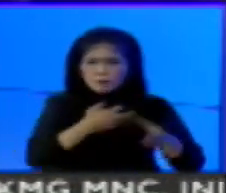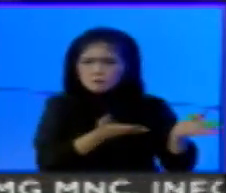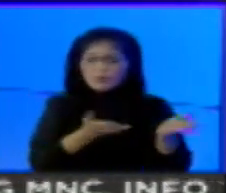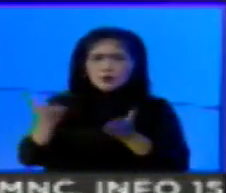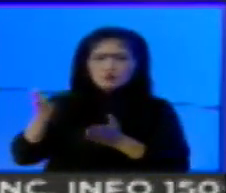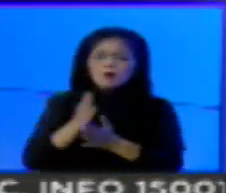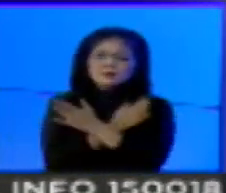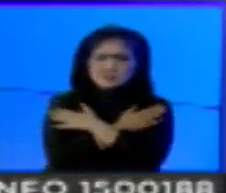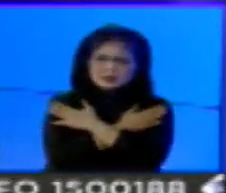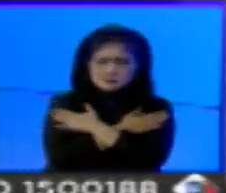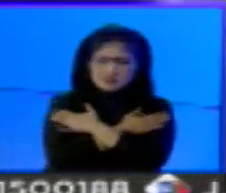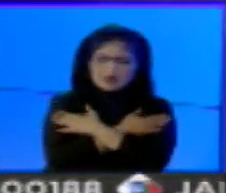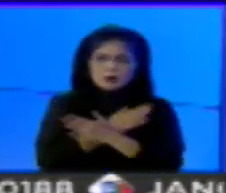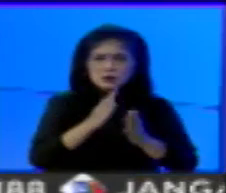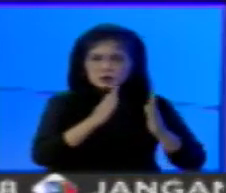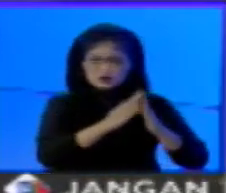awal pendakian di Tugu Rimau.